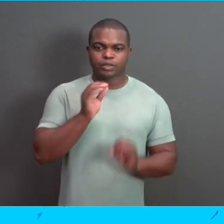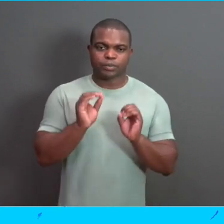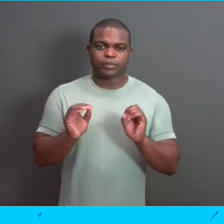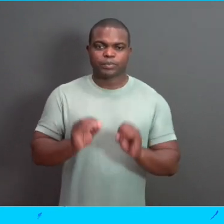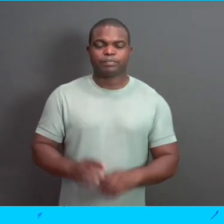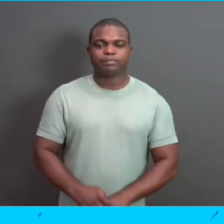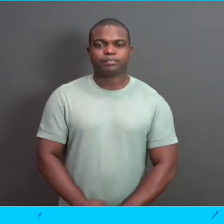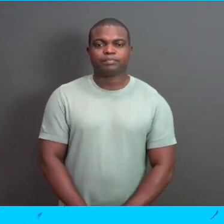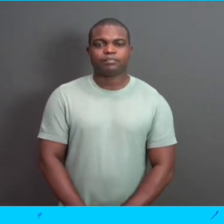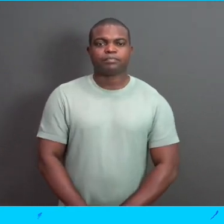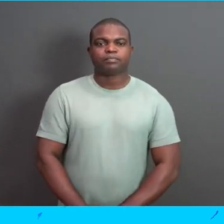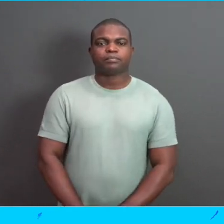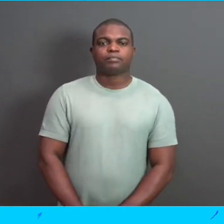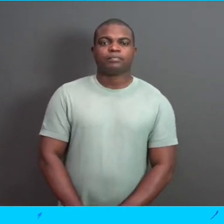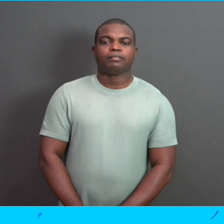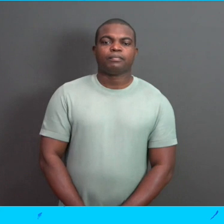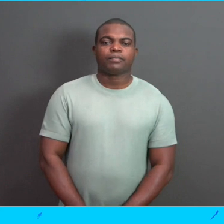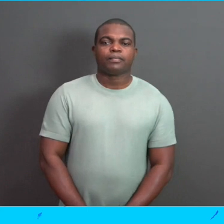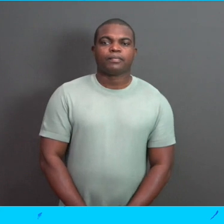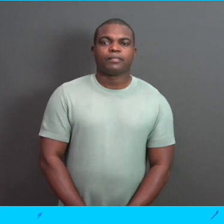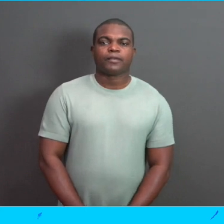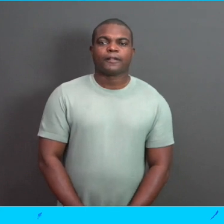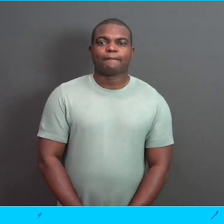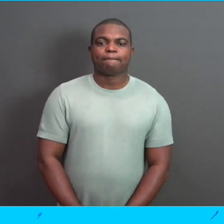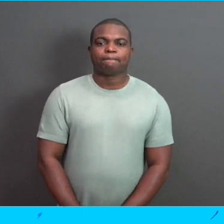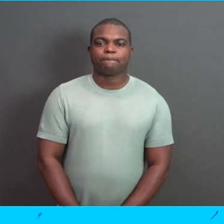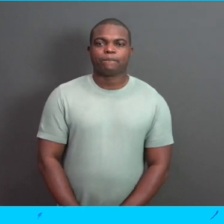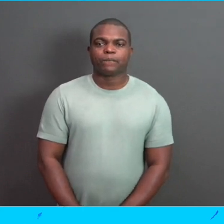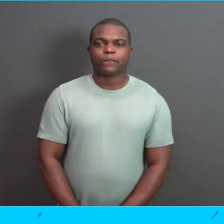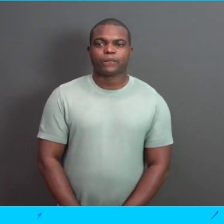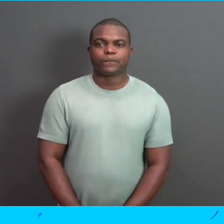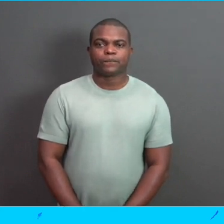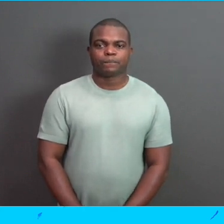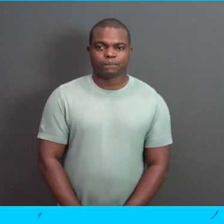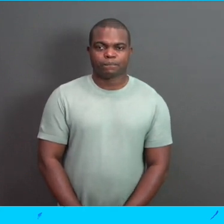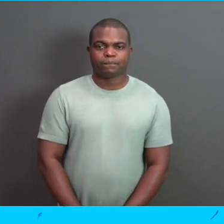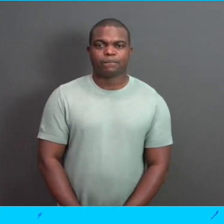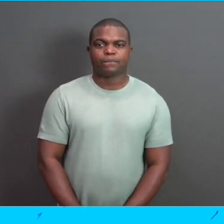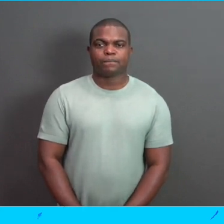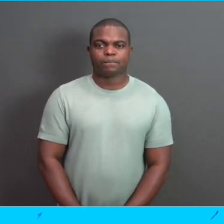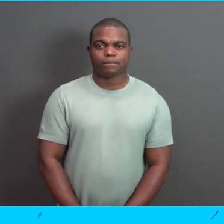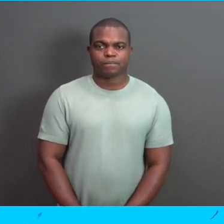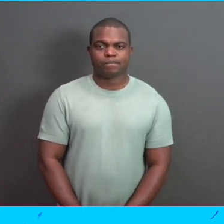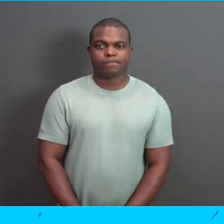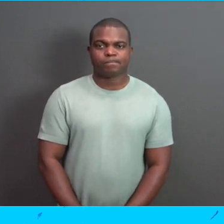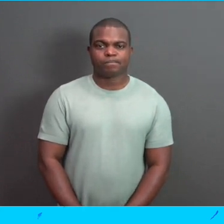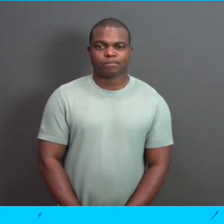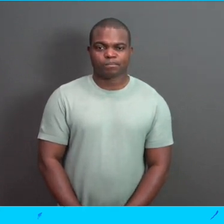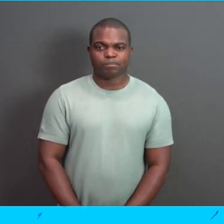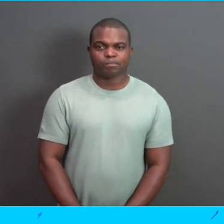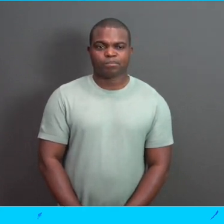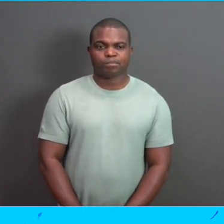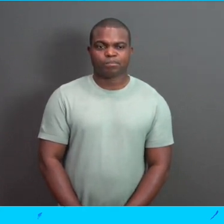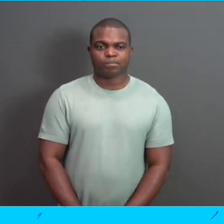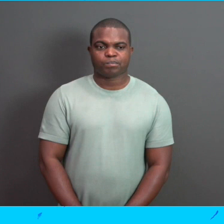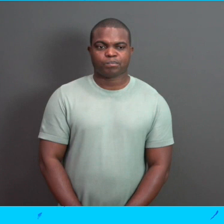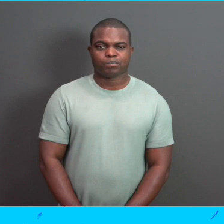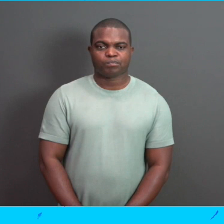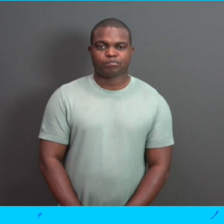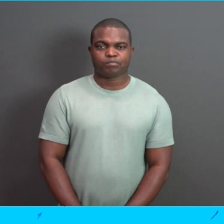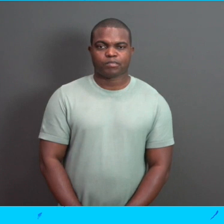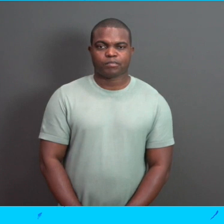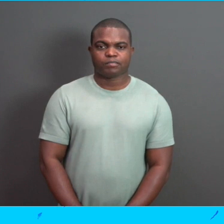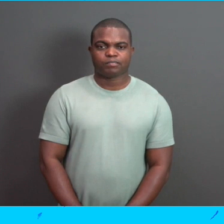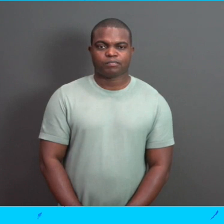inondations et la sécheresse. Dans notre région, les inondations et les impacts dans notre